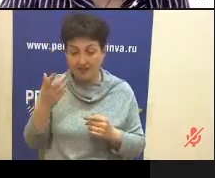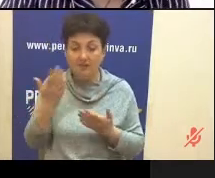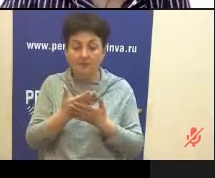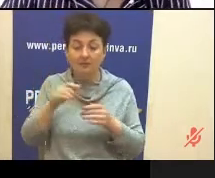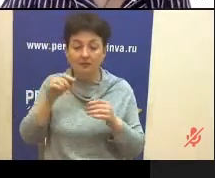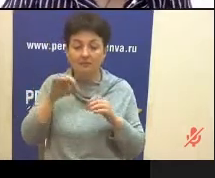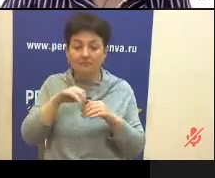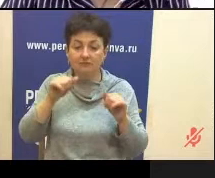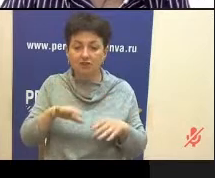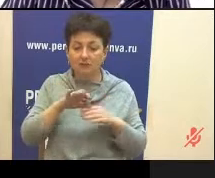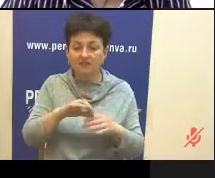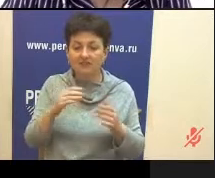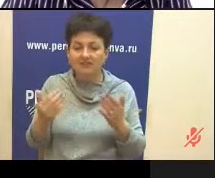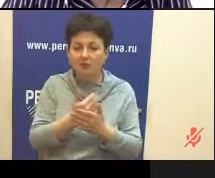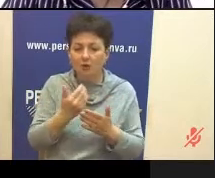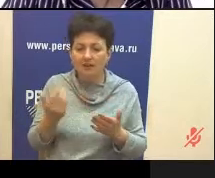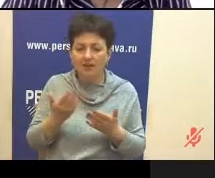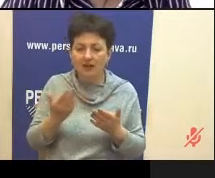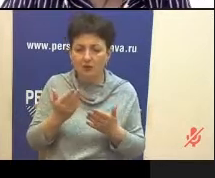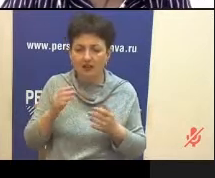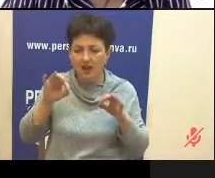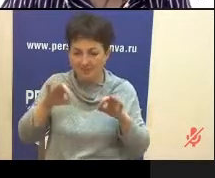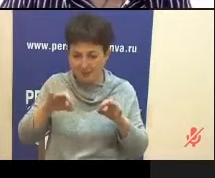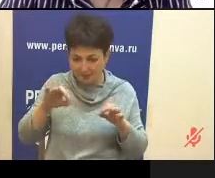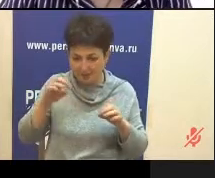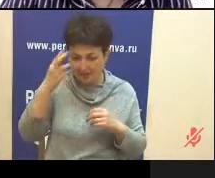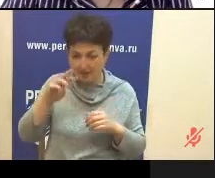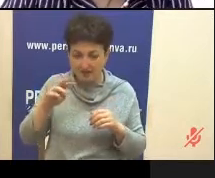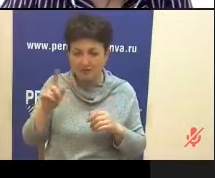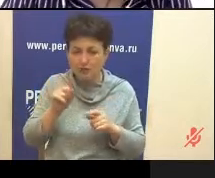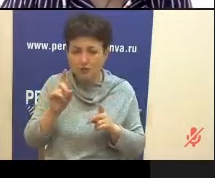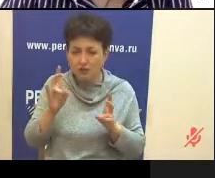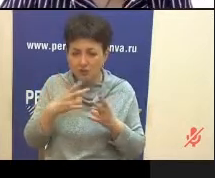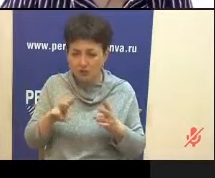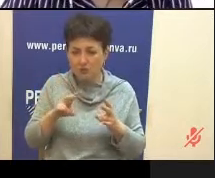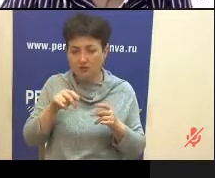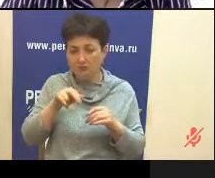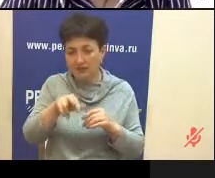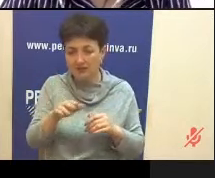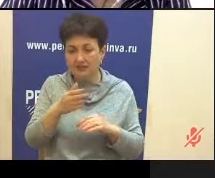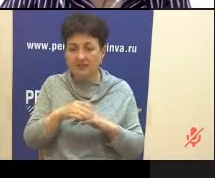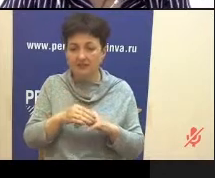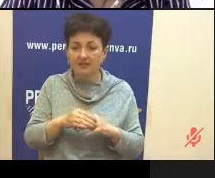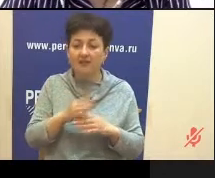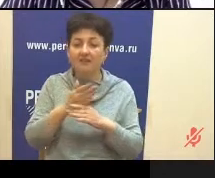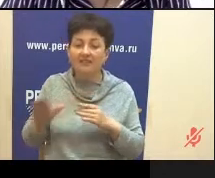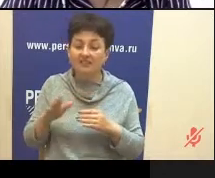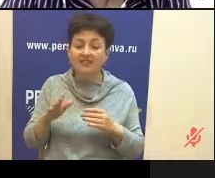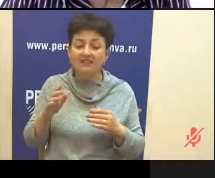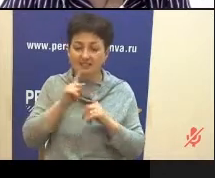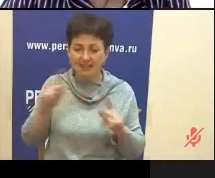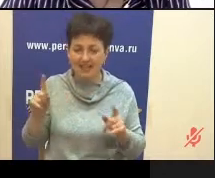головы беру, решила провести рекламу какого-нибудь своего нового автомобиля, и все, что ей нужно, это просто пойти и